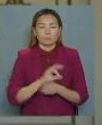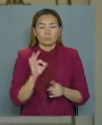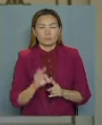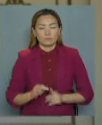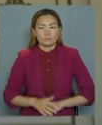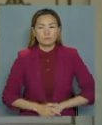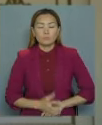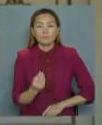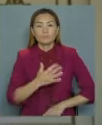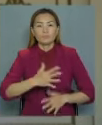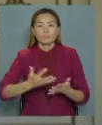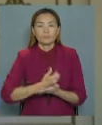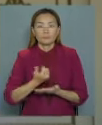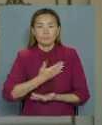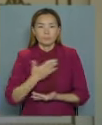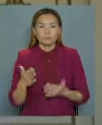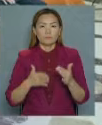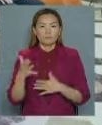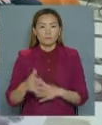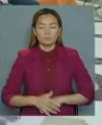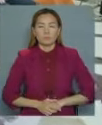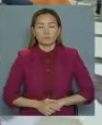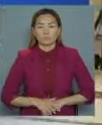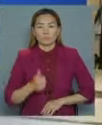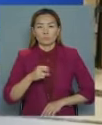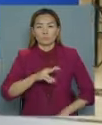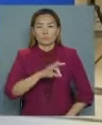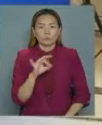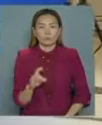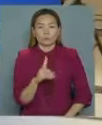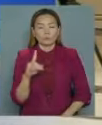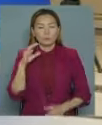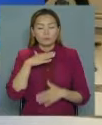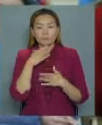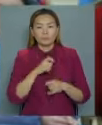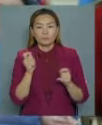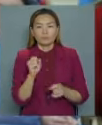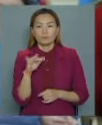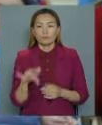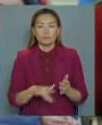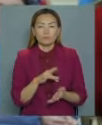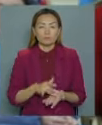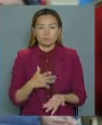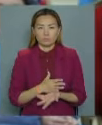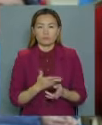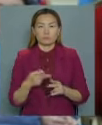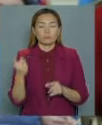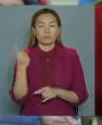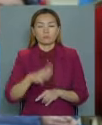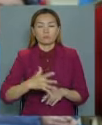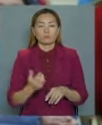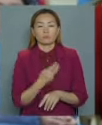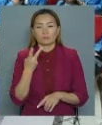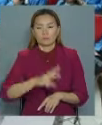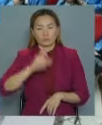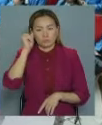целей. Еще больших достижений вам в будущем. Гульнур Днебекказа получила благодарственное письмо акима области. Она двукратная обладательница